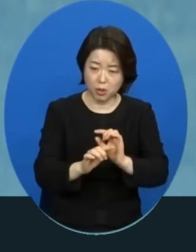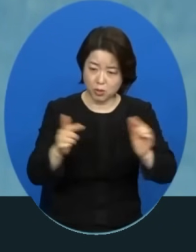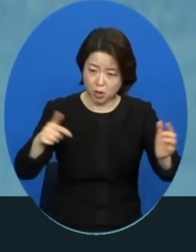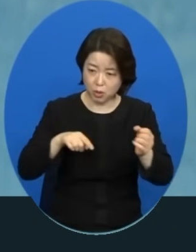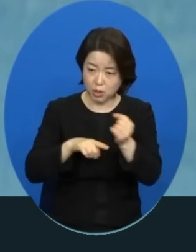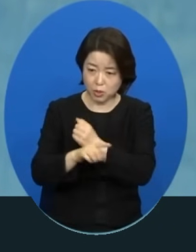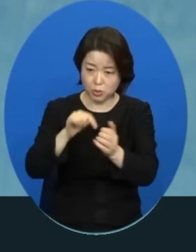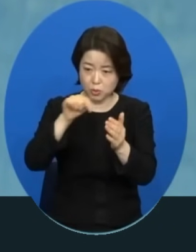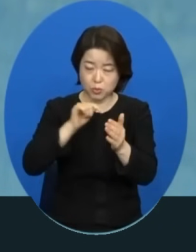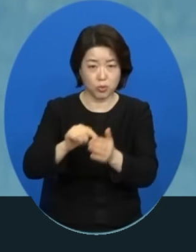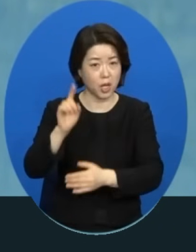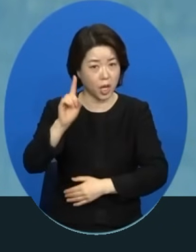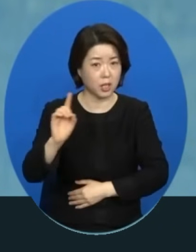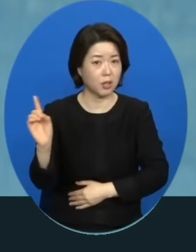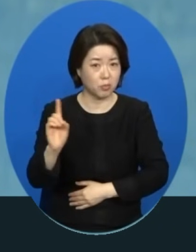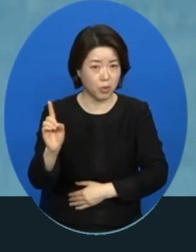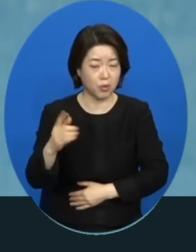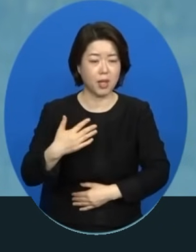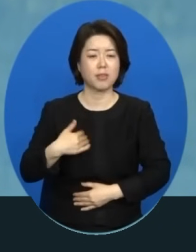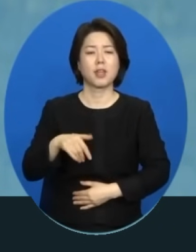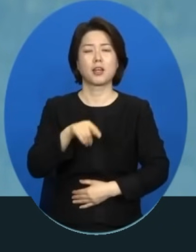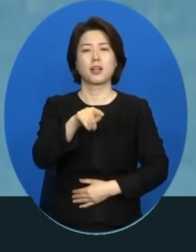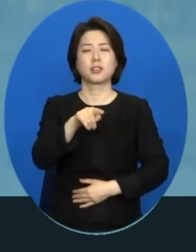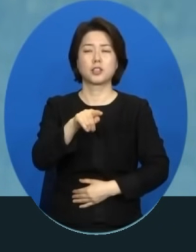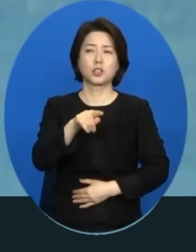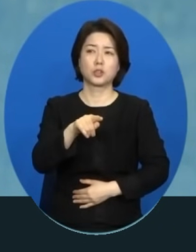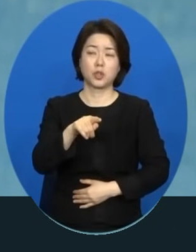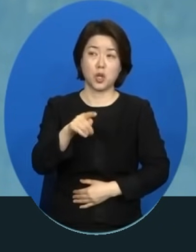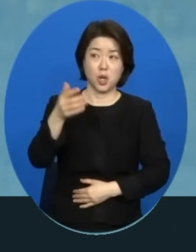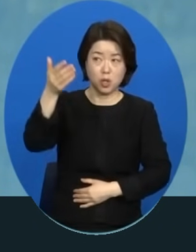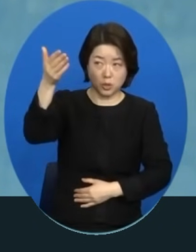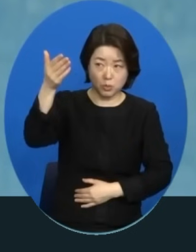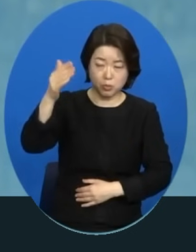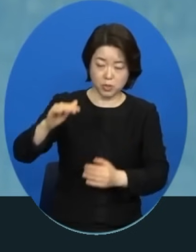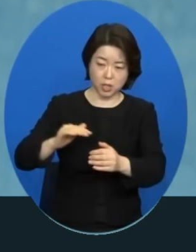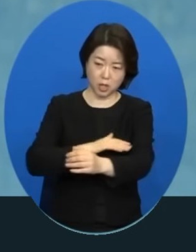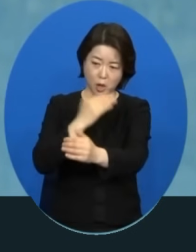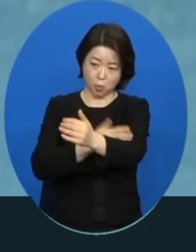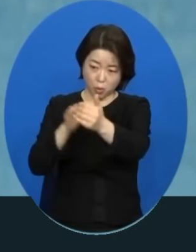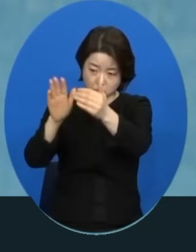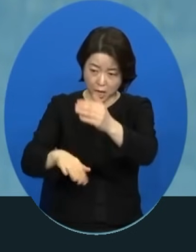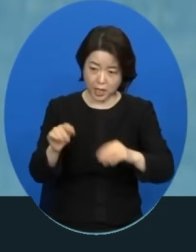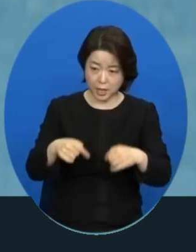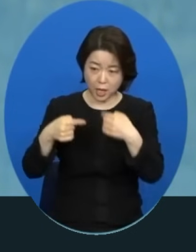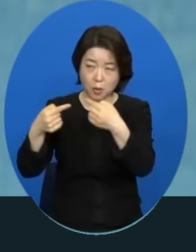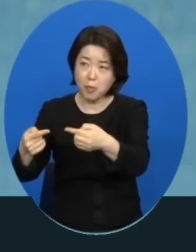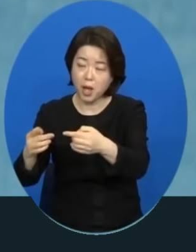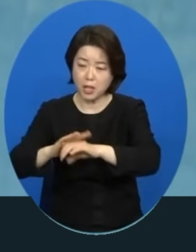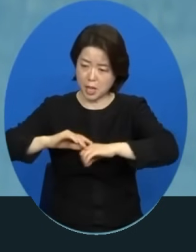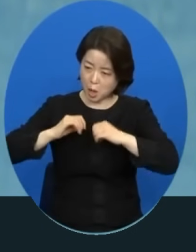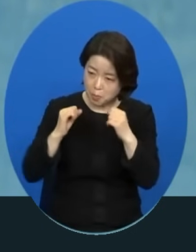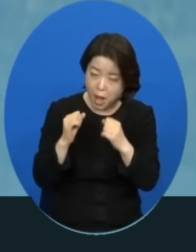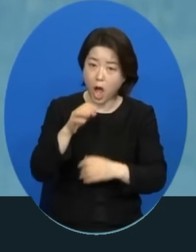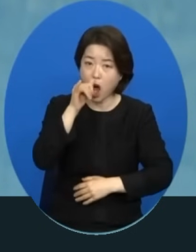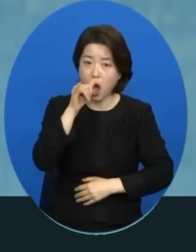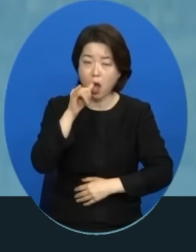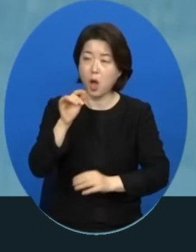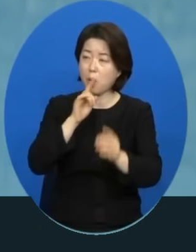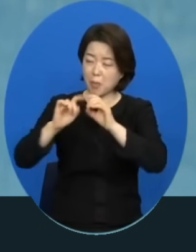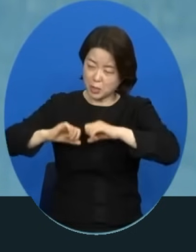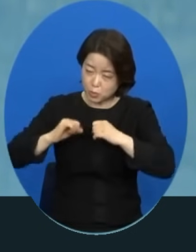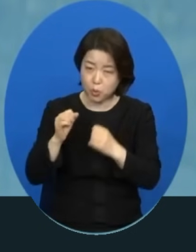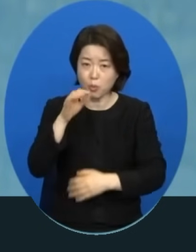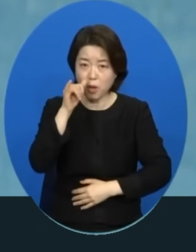하나는 무엇이냐면 내가 그분의 권위 아래에 들어갔는가? 그분의 말씀에 복종하였는가? 바로 그 권위 아래에